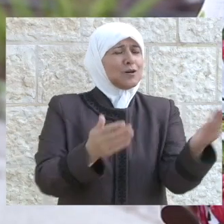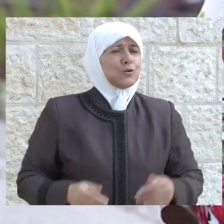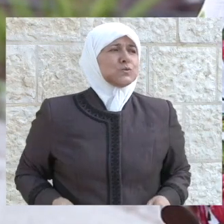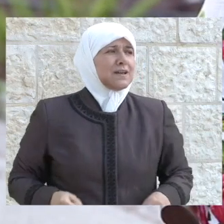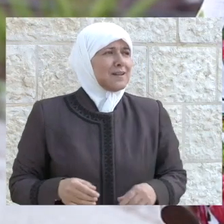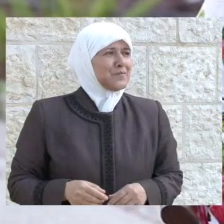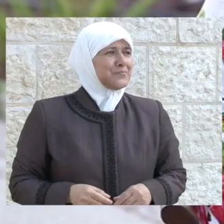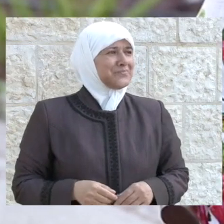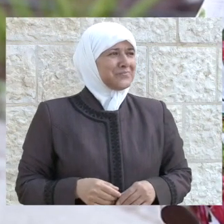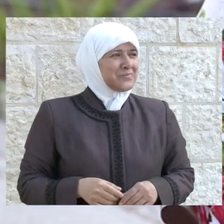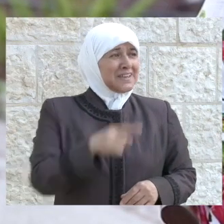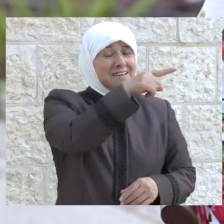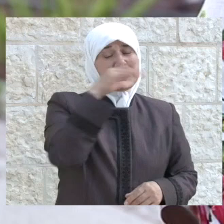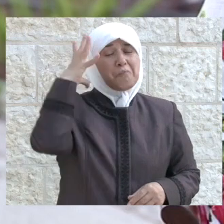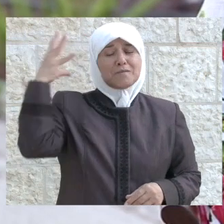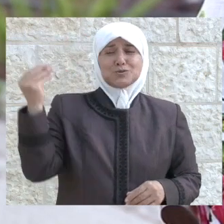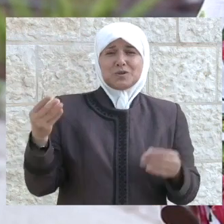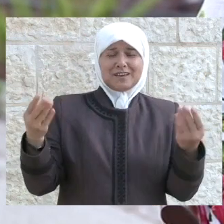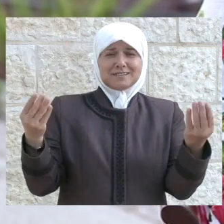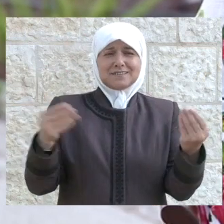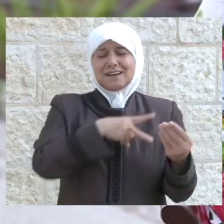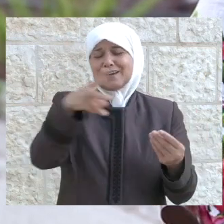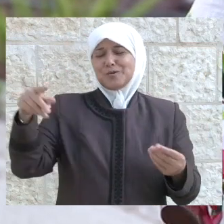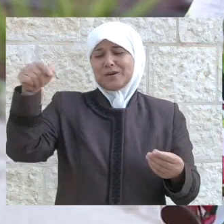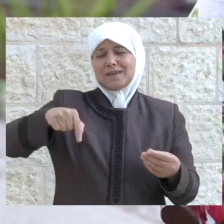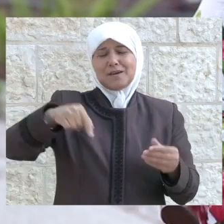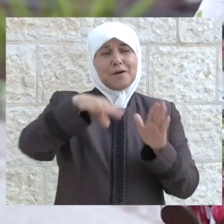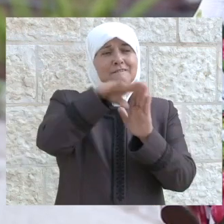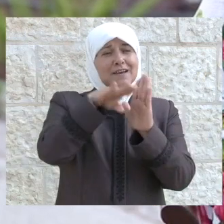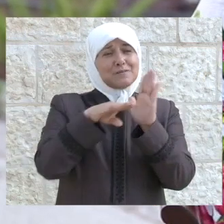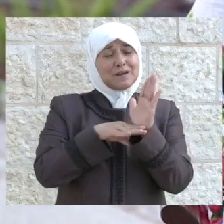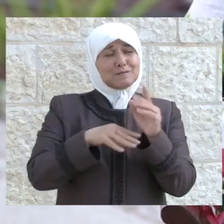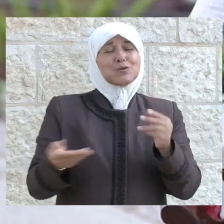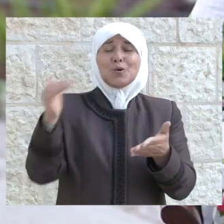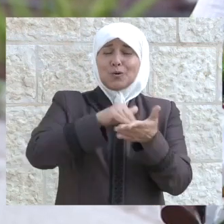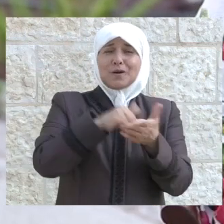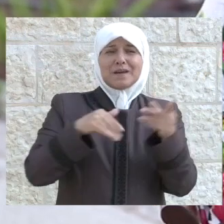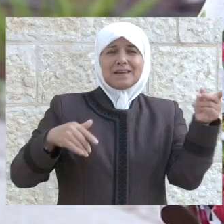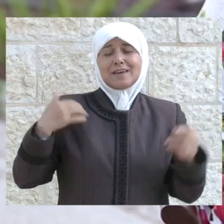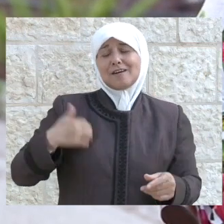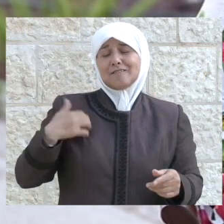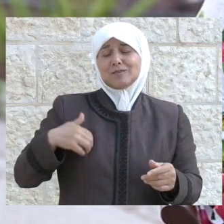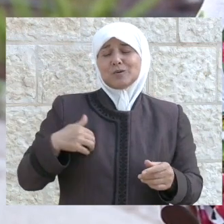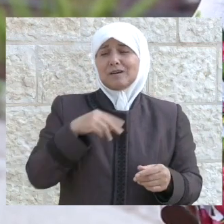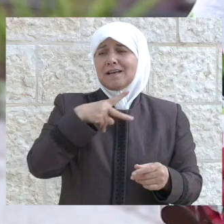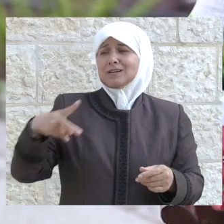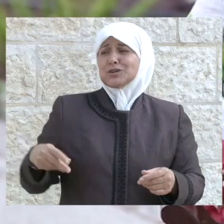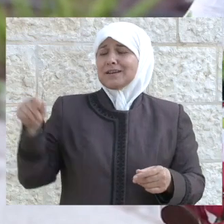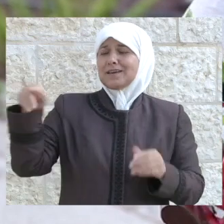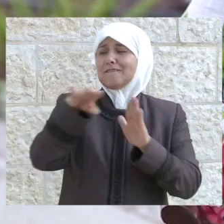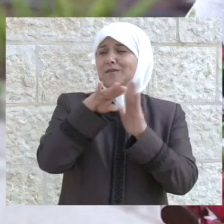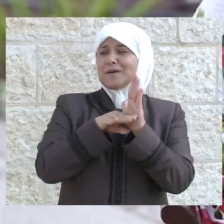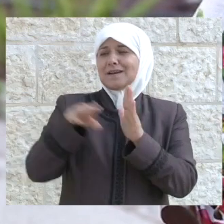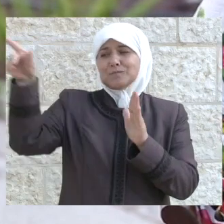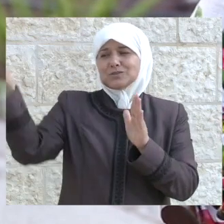يسعد مساكم. مبسوطة كثير اني موجودة معكم اليوم، وفخورة جدا اني اكون معكم في برنامج ذوي الهمم واكون في